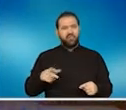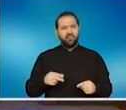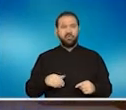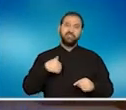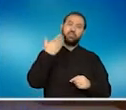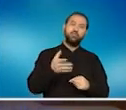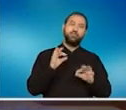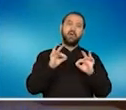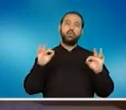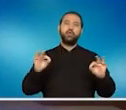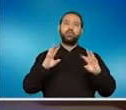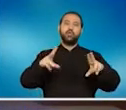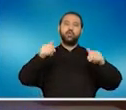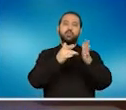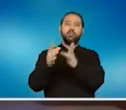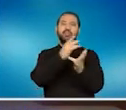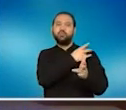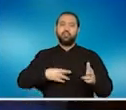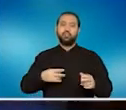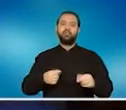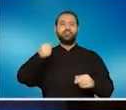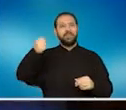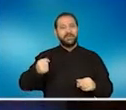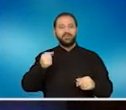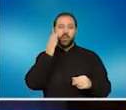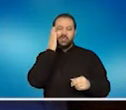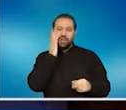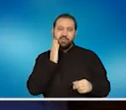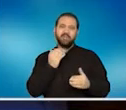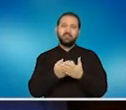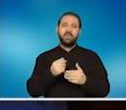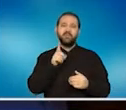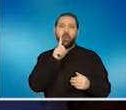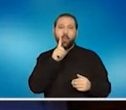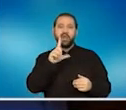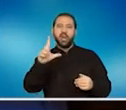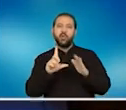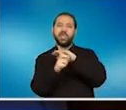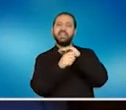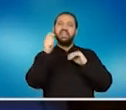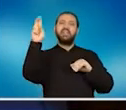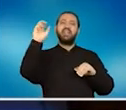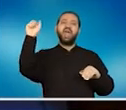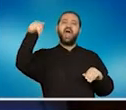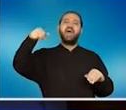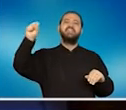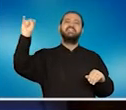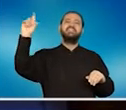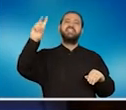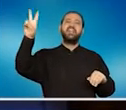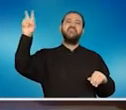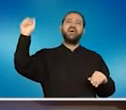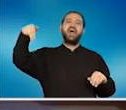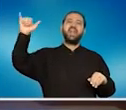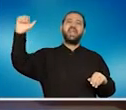fost, după modelul Mântuitorului Hristos, blândul păstor, păstorul cel blând pentru oile sale din Transilvania. Aș vrea să ne